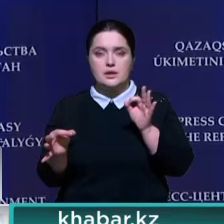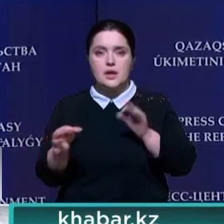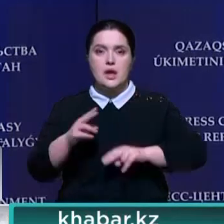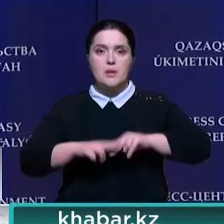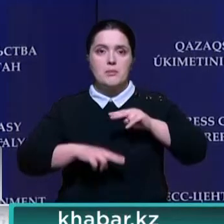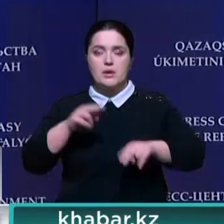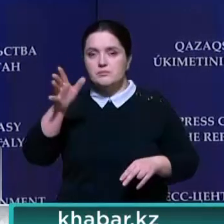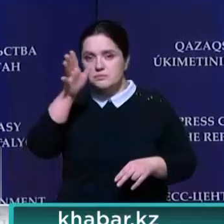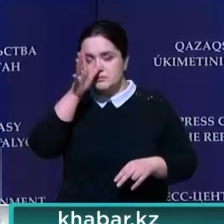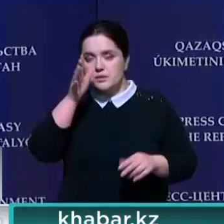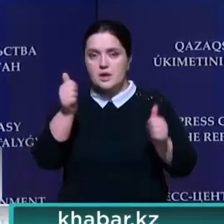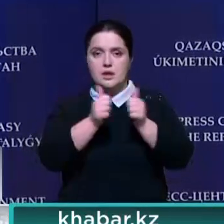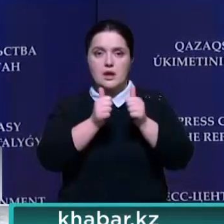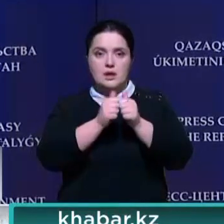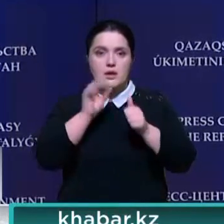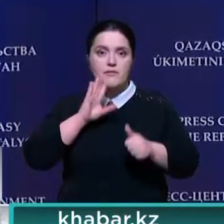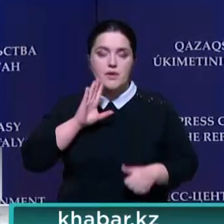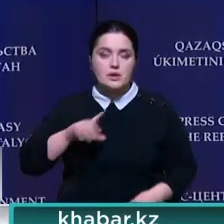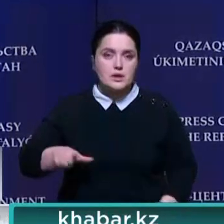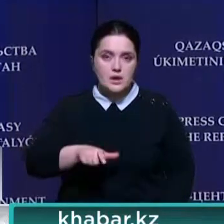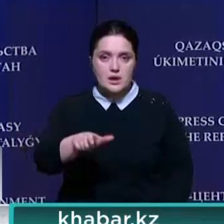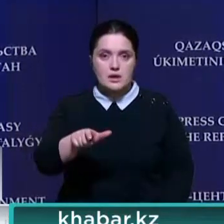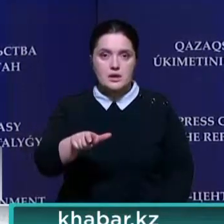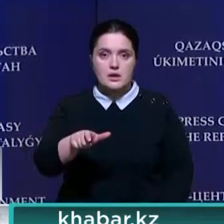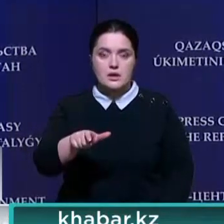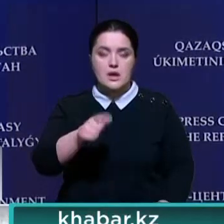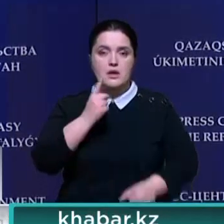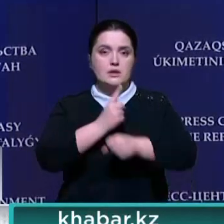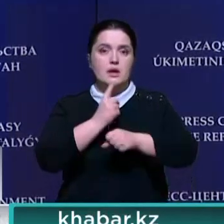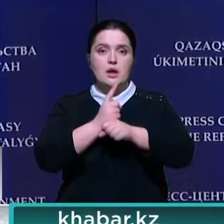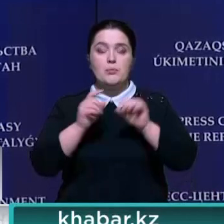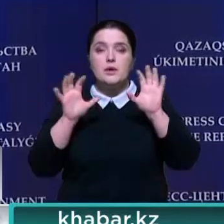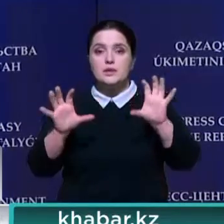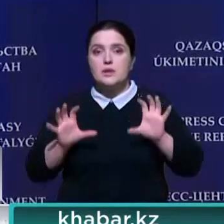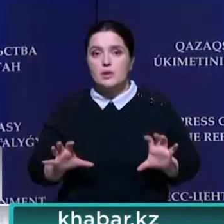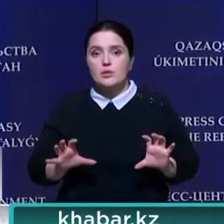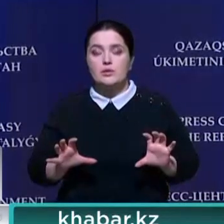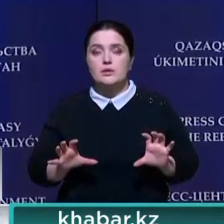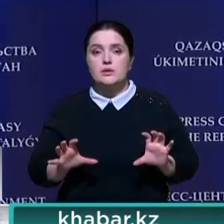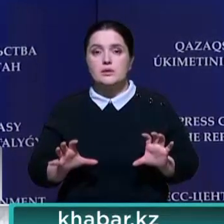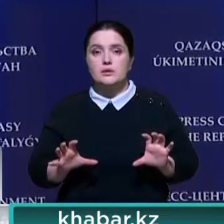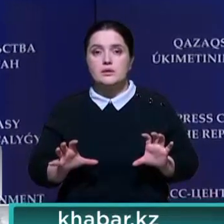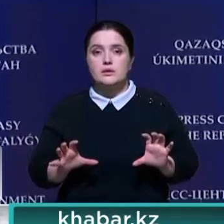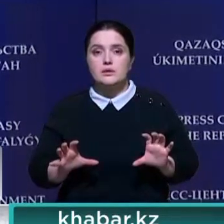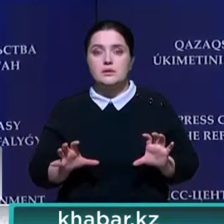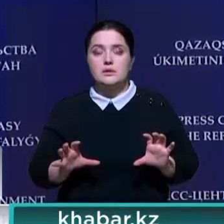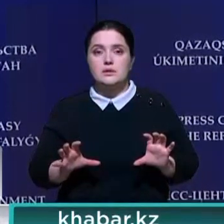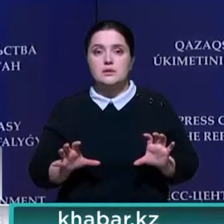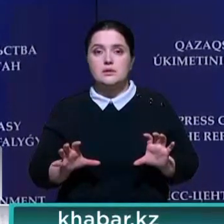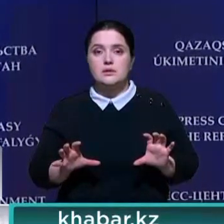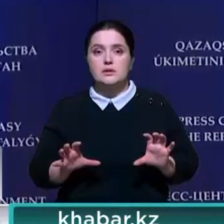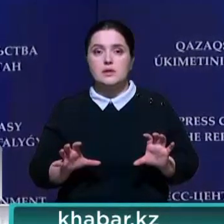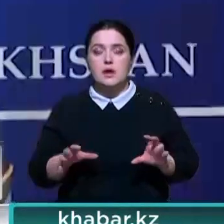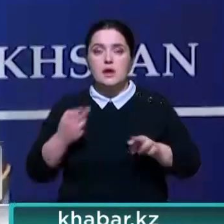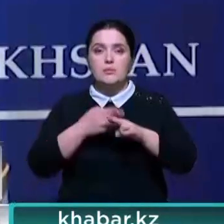построили свои домовладения в водоохранных зонах и были узаконены. И, соответственно, это требует принятия